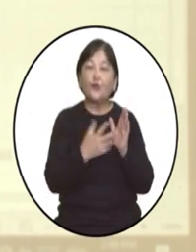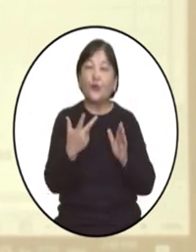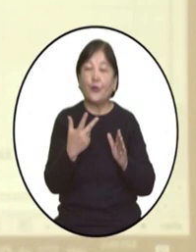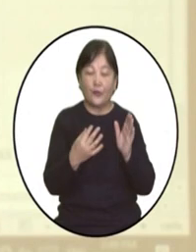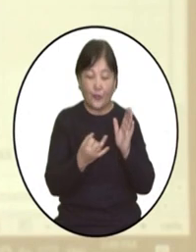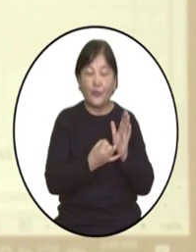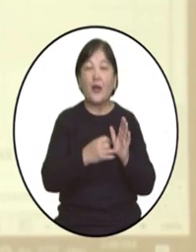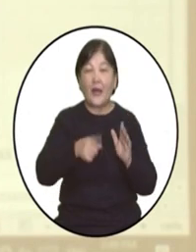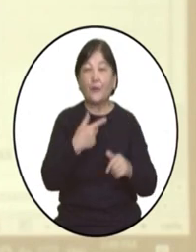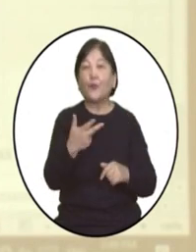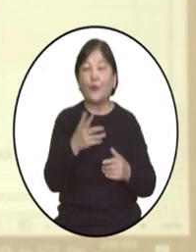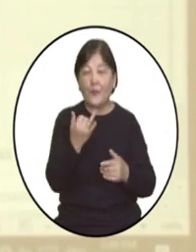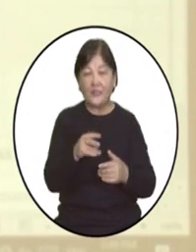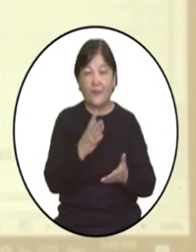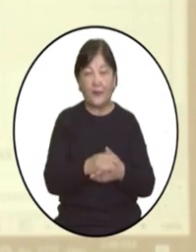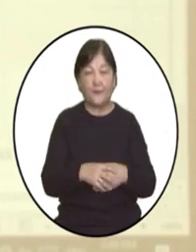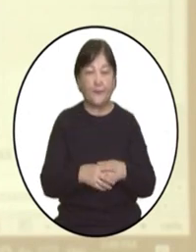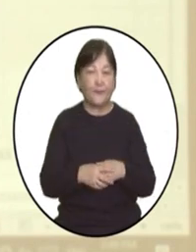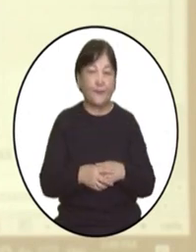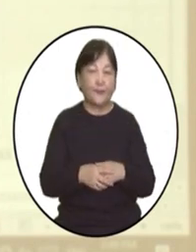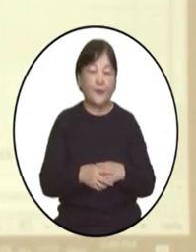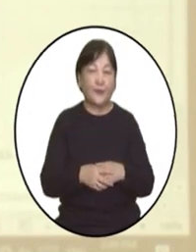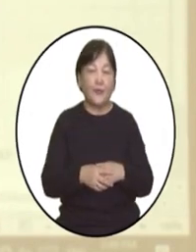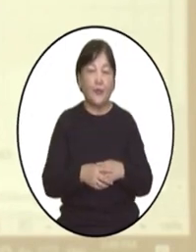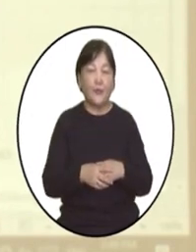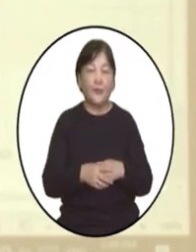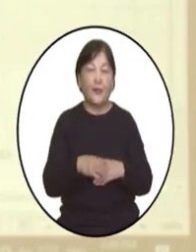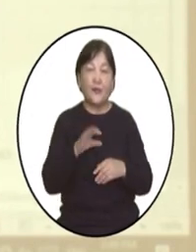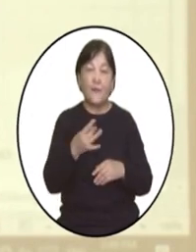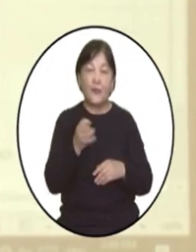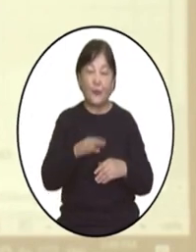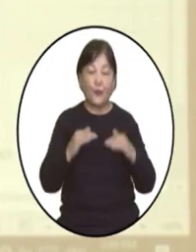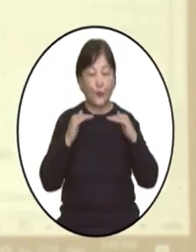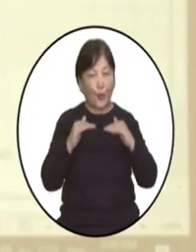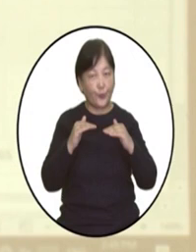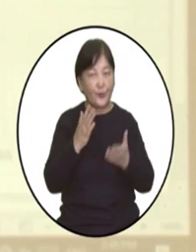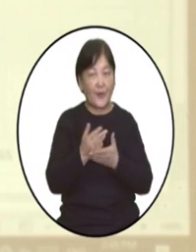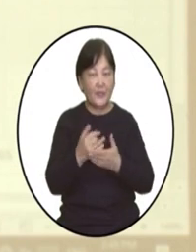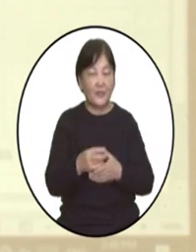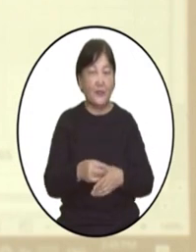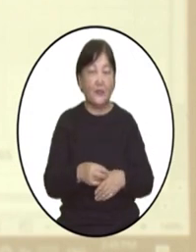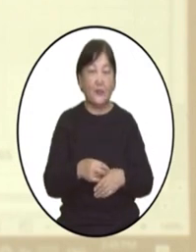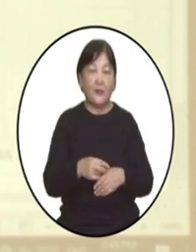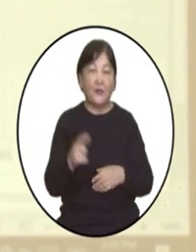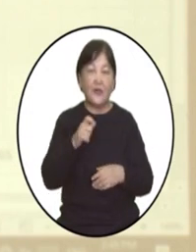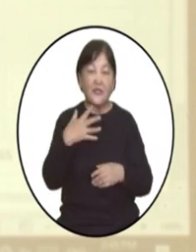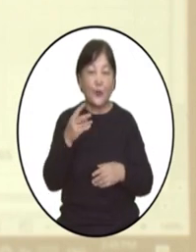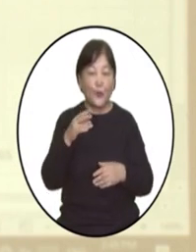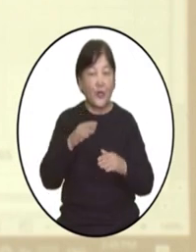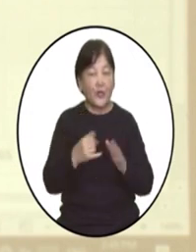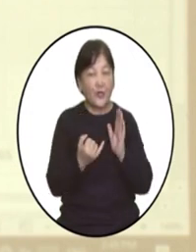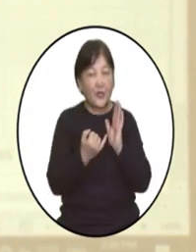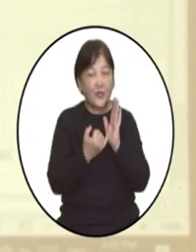ингээд энд температур тогтмол байна. Эзлэх хүнийг тодорхой хэмжээгээр багасгана. 60-аас 20 хүртэл багасгасан